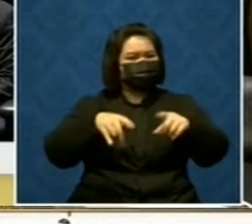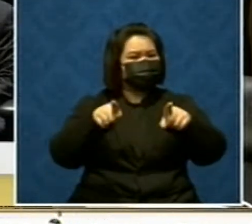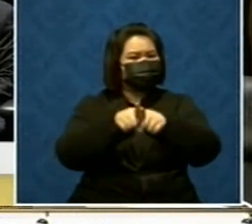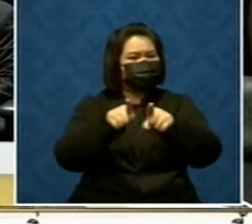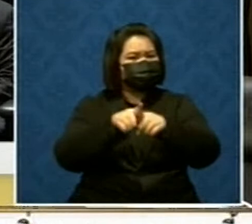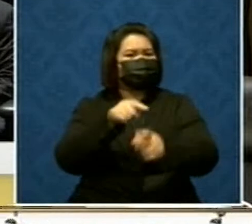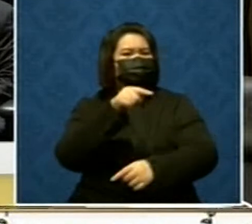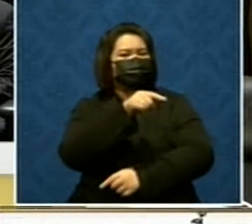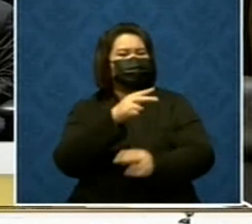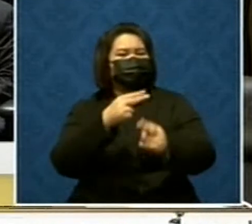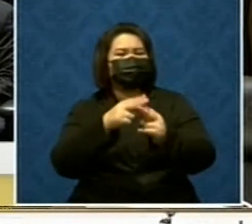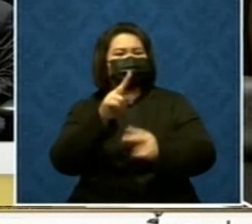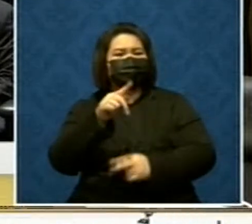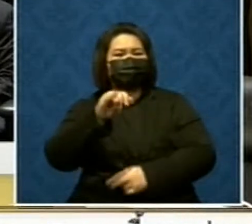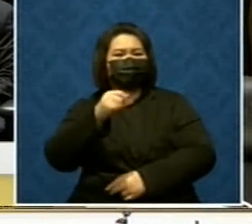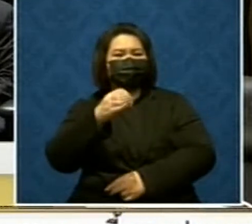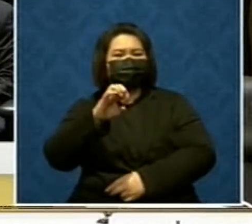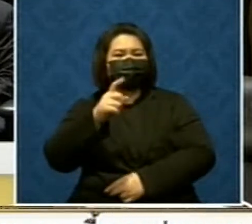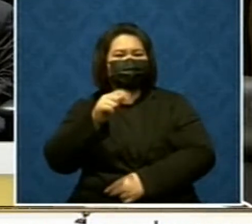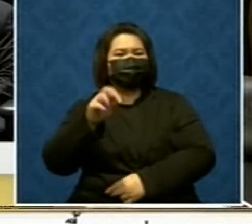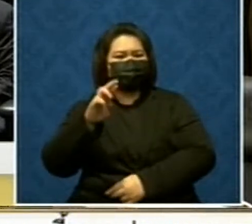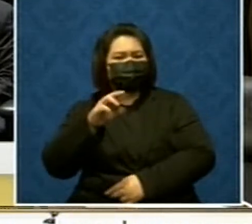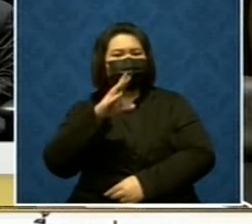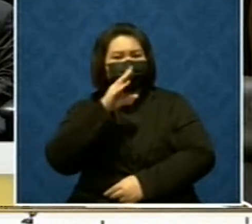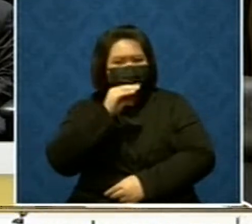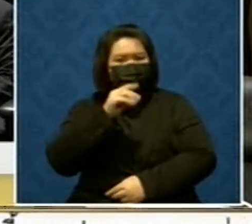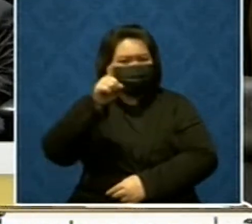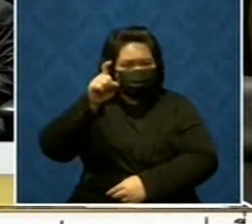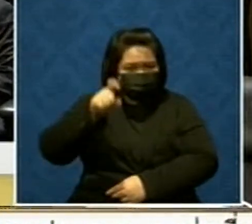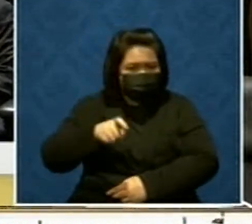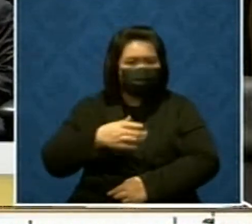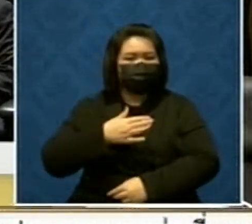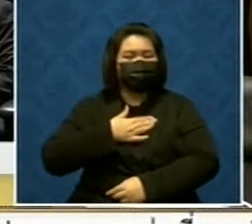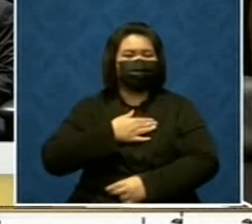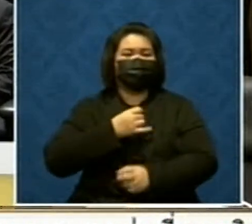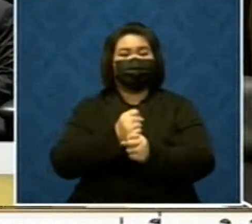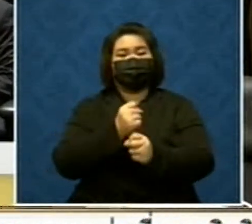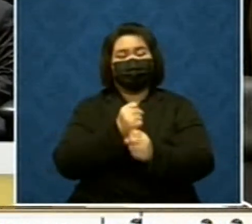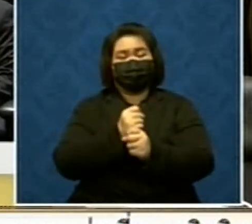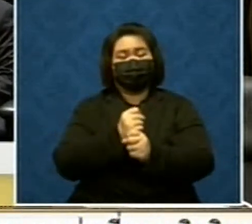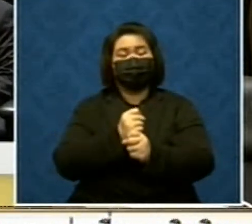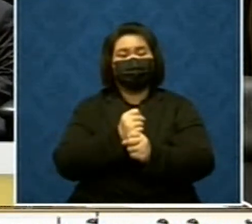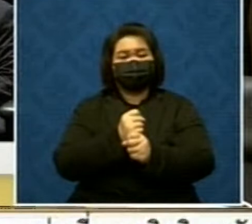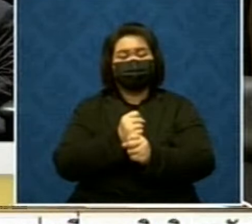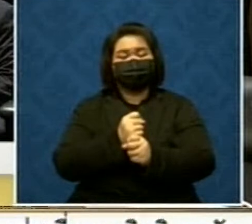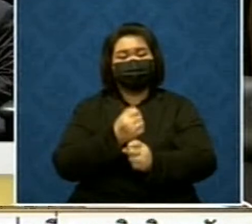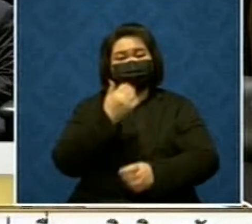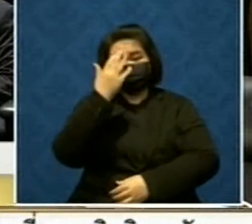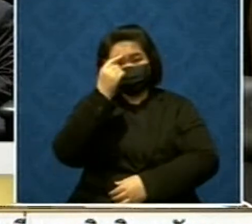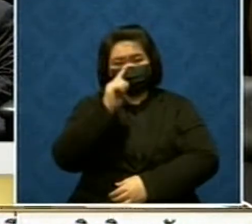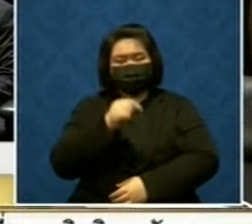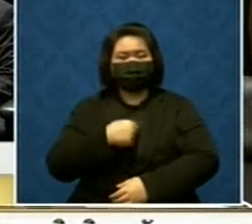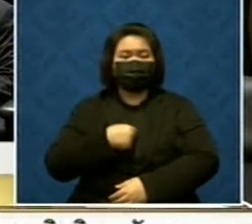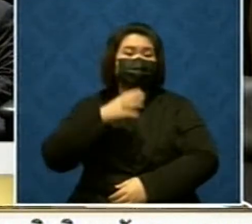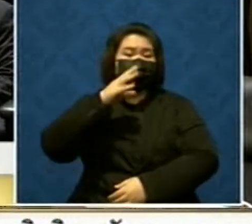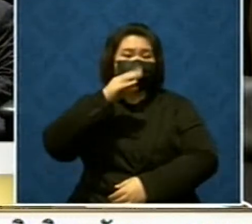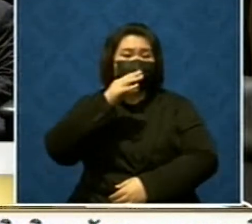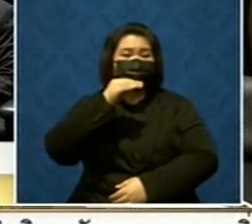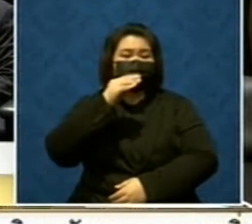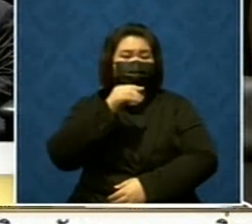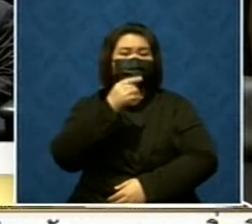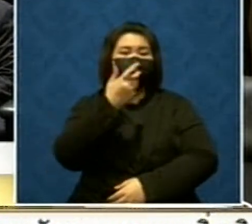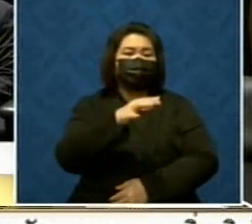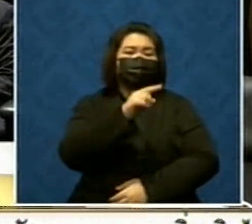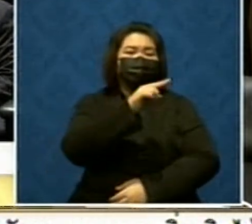จิตนั่นแหละไม่พูดไม่ได้เพราะอะไรครับเพราะเรื่องนี้พูดไปท่านก็ไม่แก้